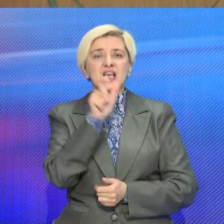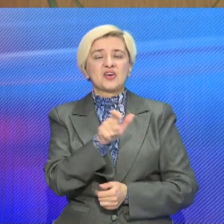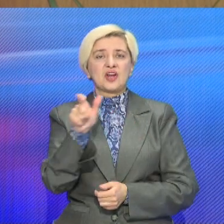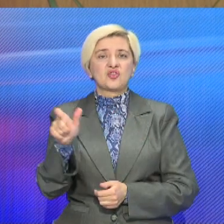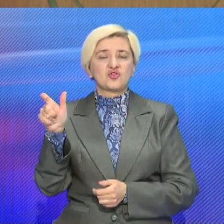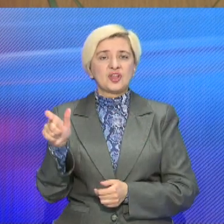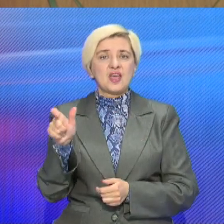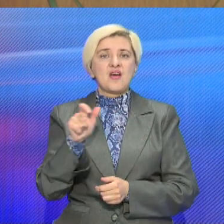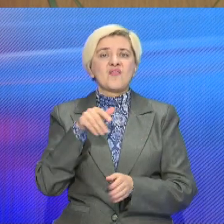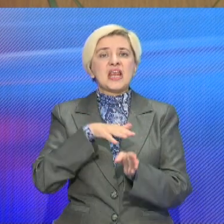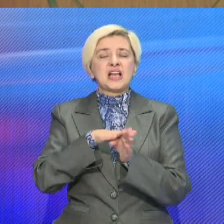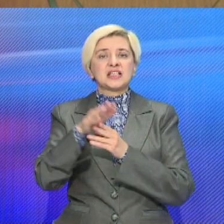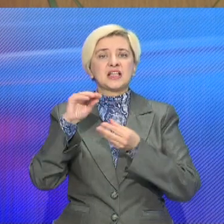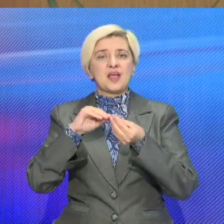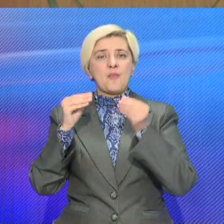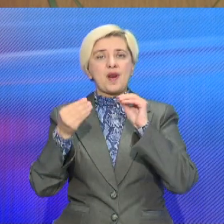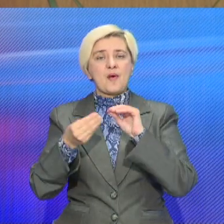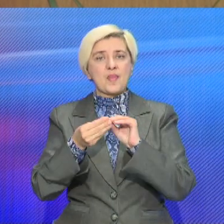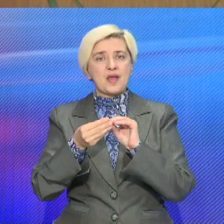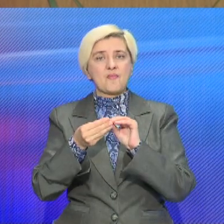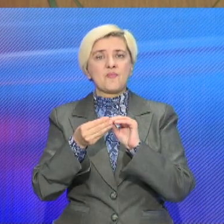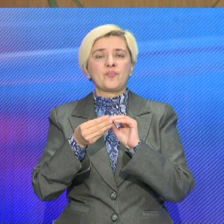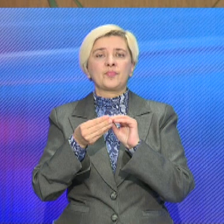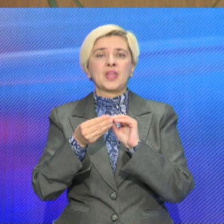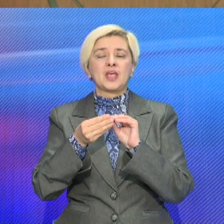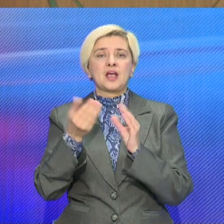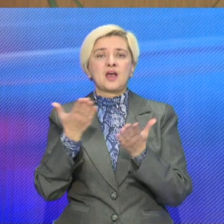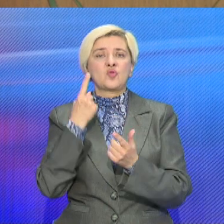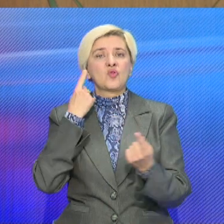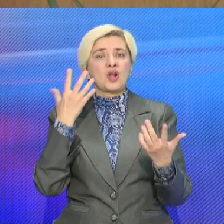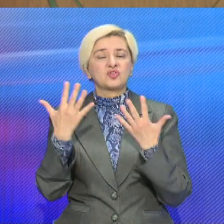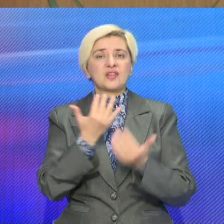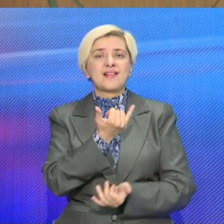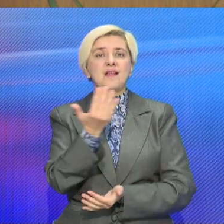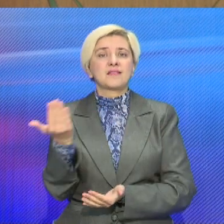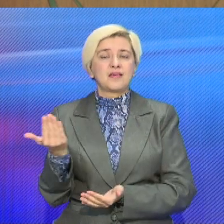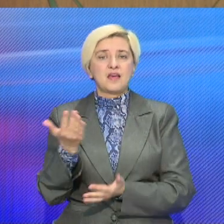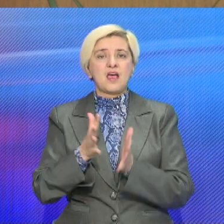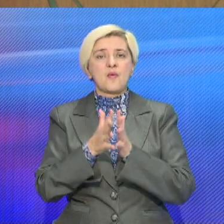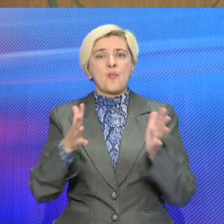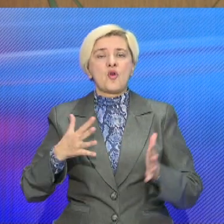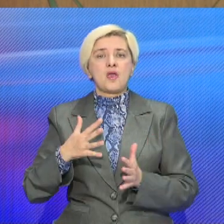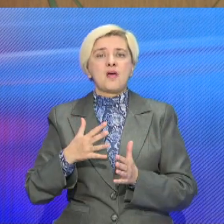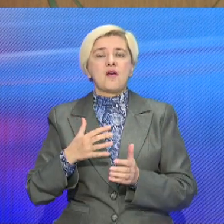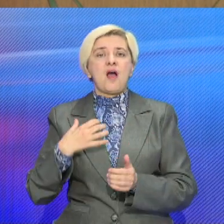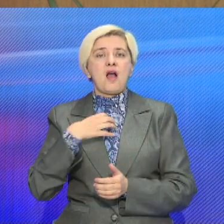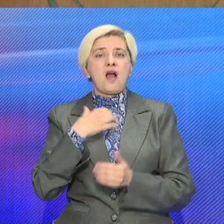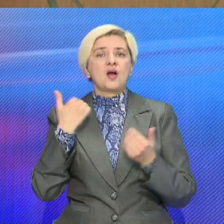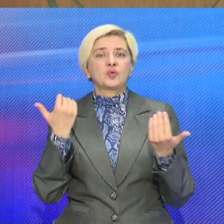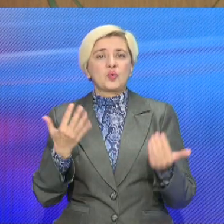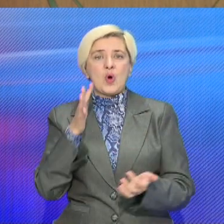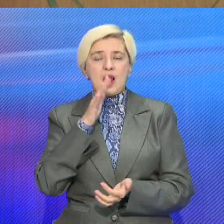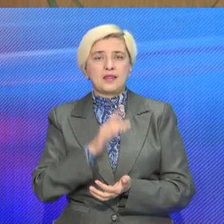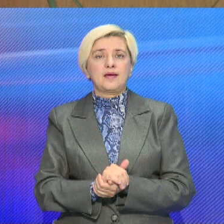реализации тех проблем, которые, как кажется, вот для них наиболее актуальны. А по сути